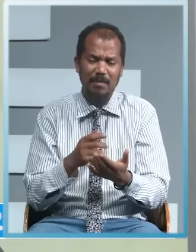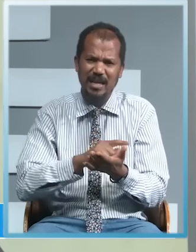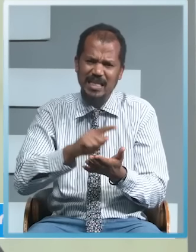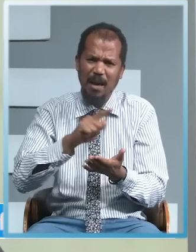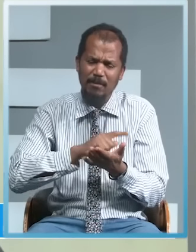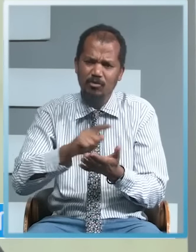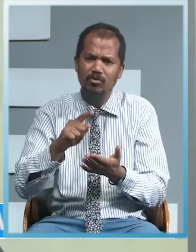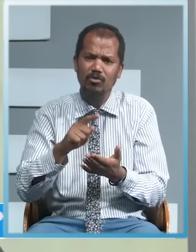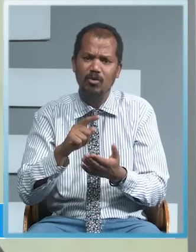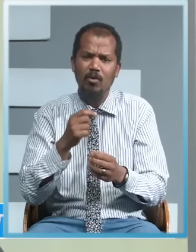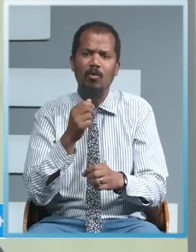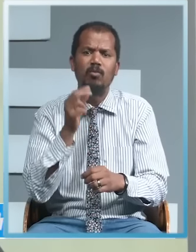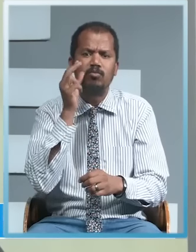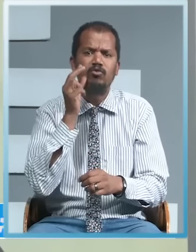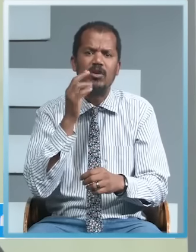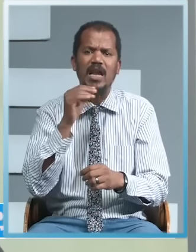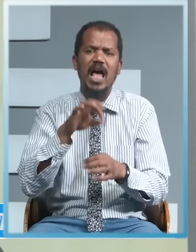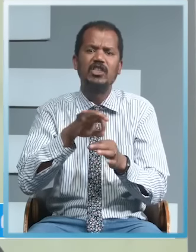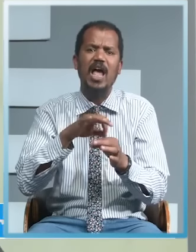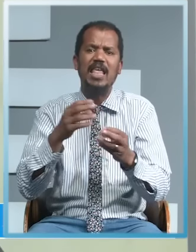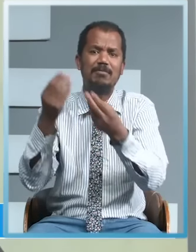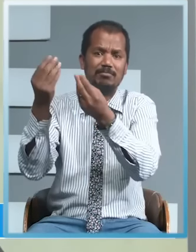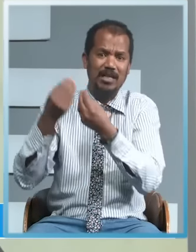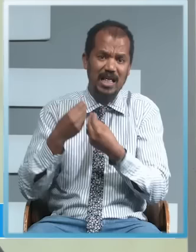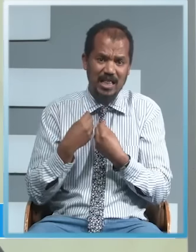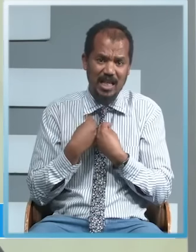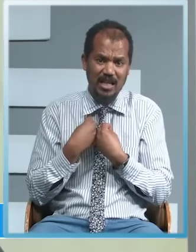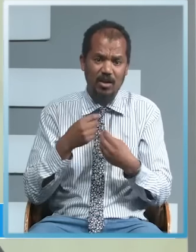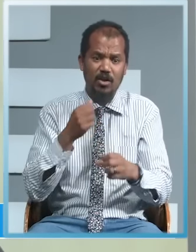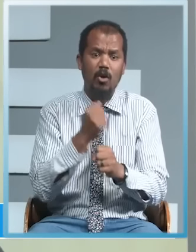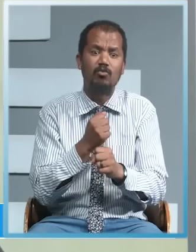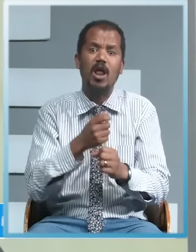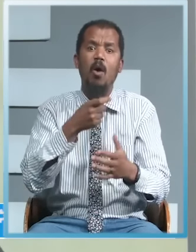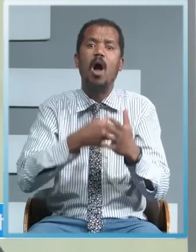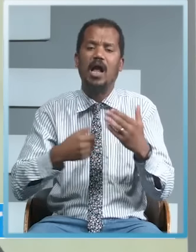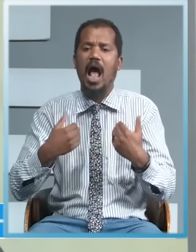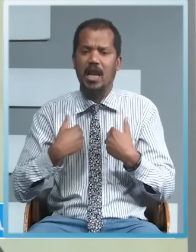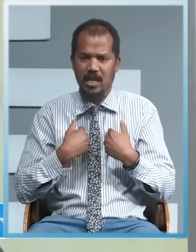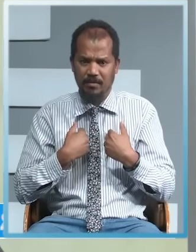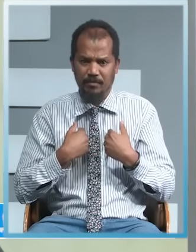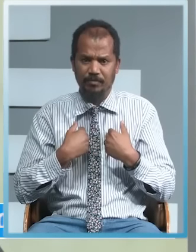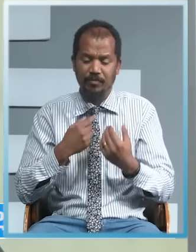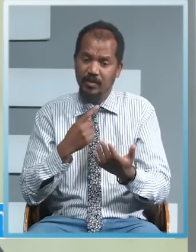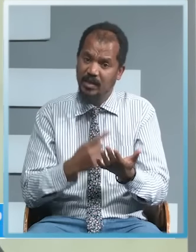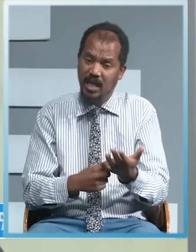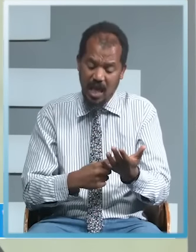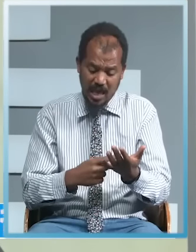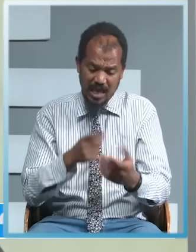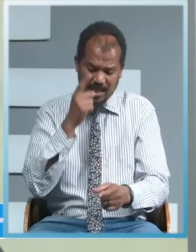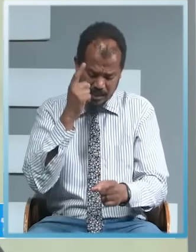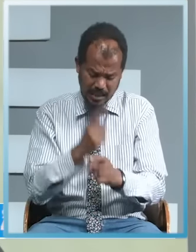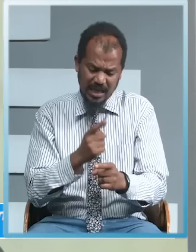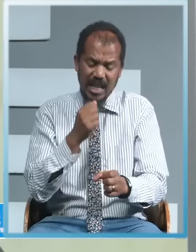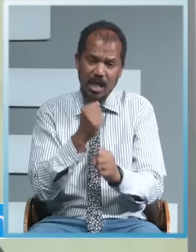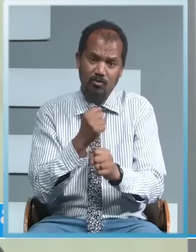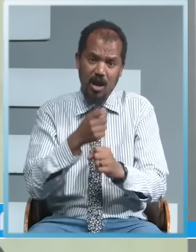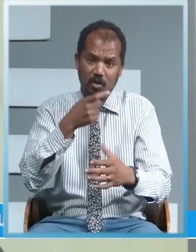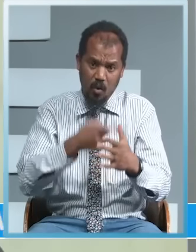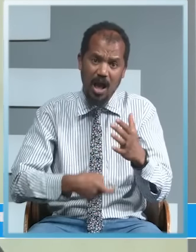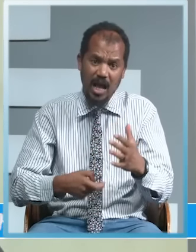በየሳምንቱ የቡናና ሻይ ባለስልጣን የሚሰጠን የቡና ዋጋ አለ። ያ እንግዲህ ትክክለኛውን የቡና